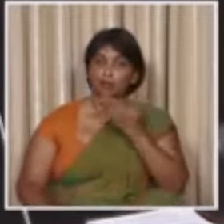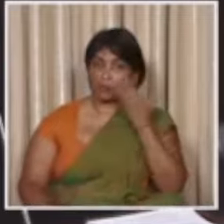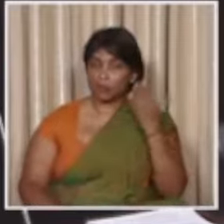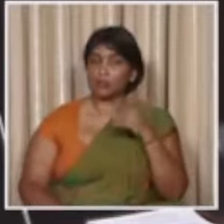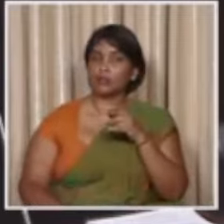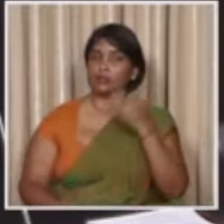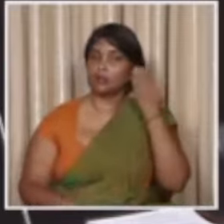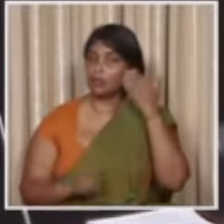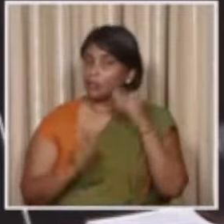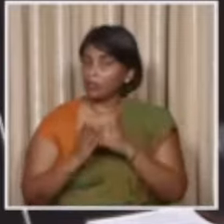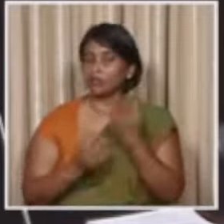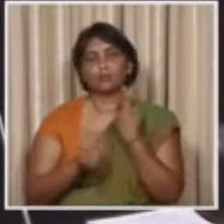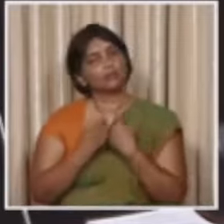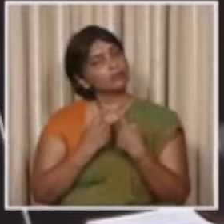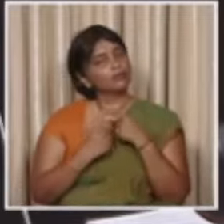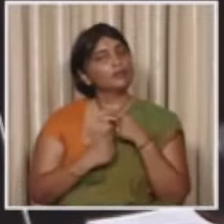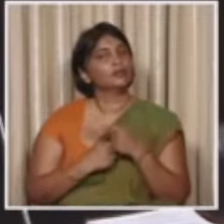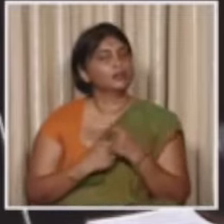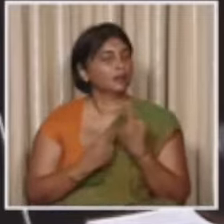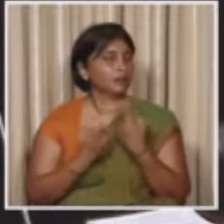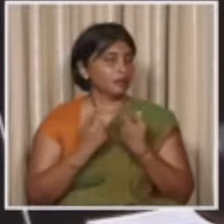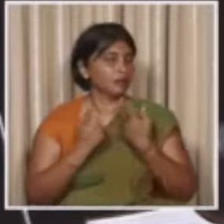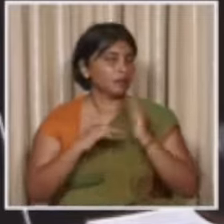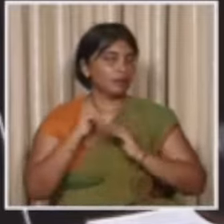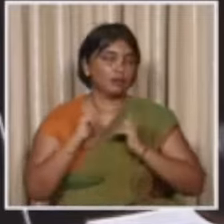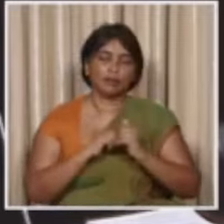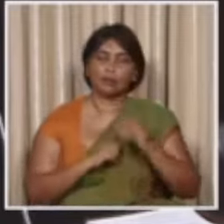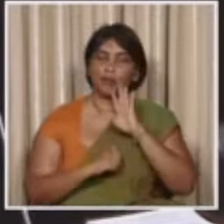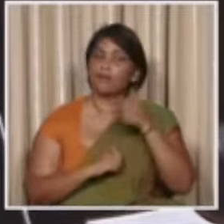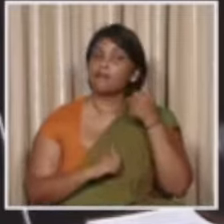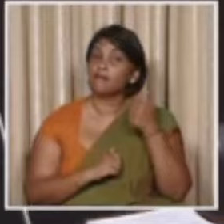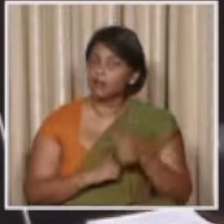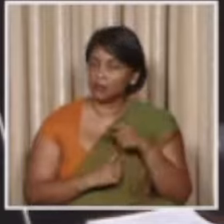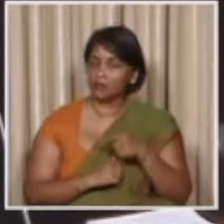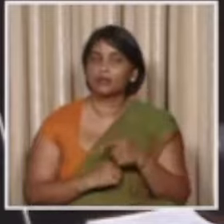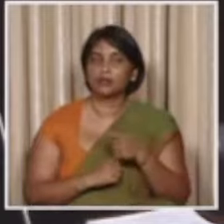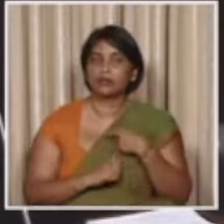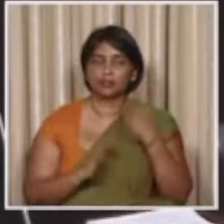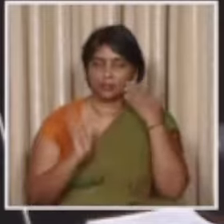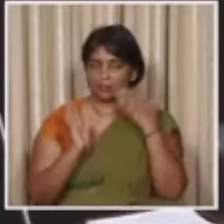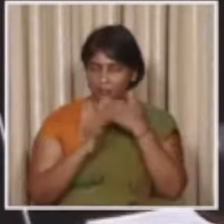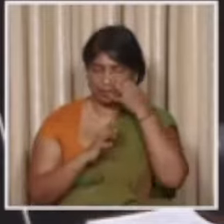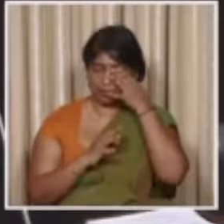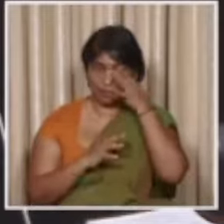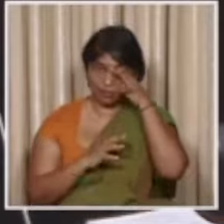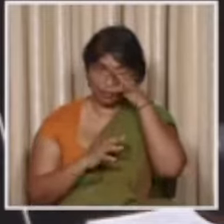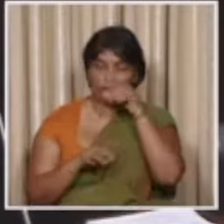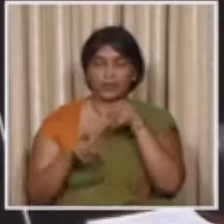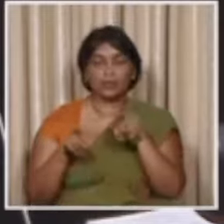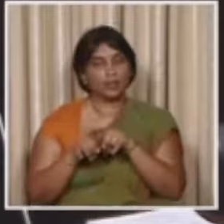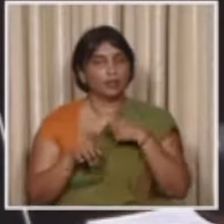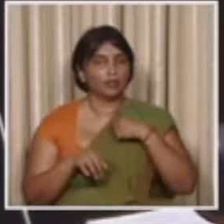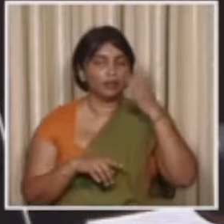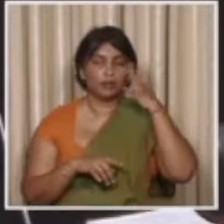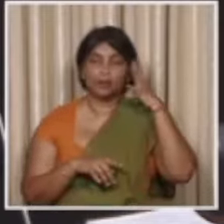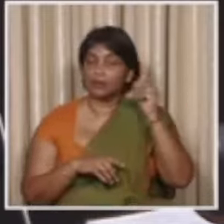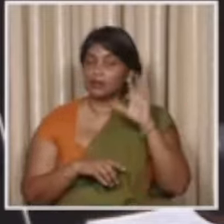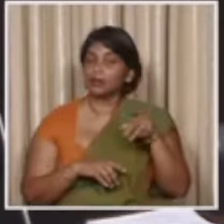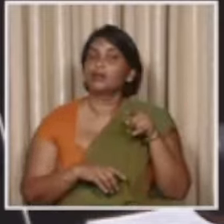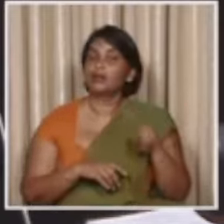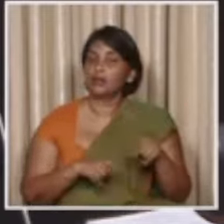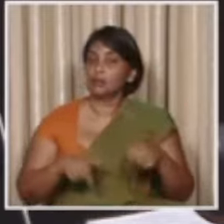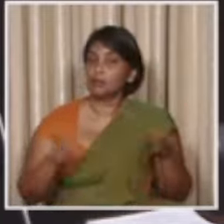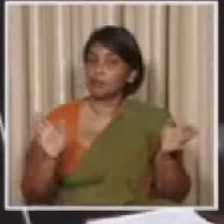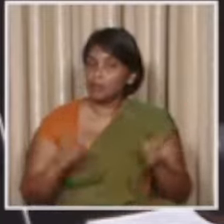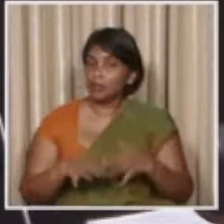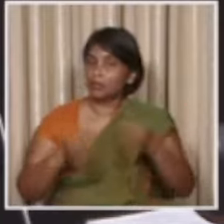මේ පිළිබඳ විචාරශීලීව විමර්ශනශීලීව සිටීමේ වැදගත්කම අපි අවධාරණය කරගත යුතු. ඒ නිසා අපි මතක තබා ගන්න ඕනේ